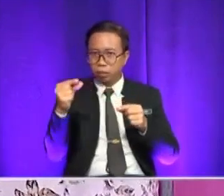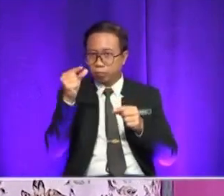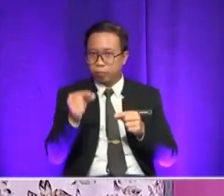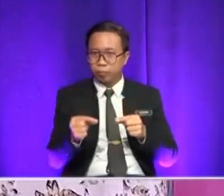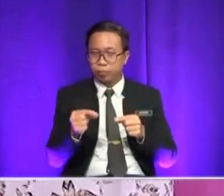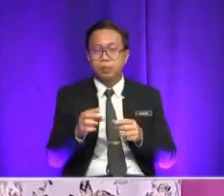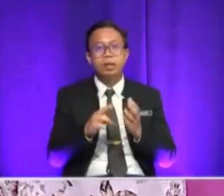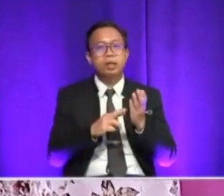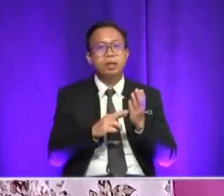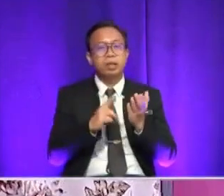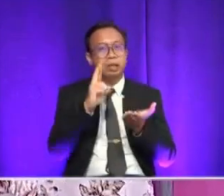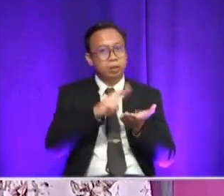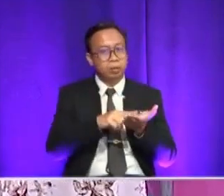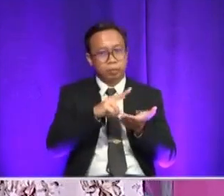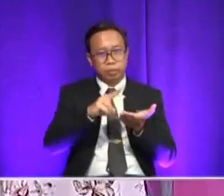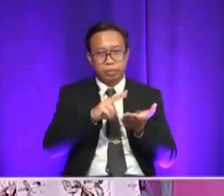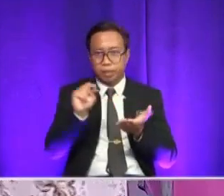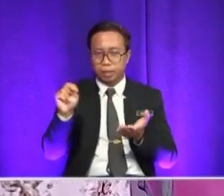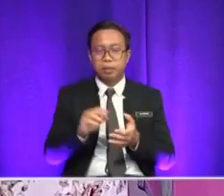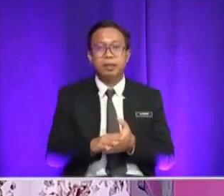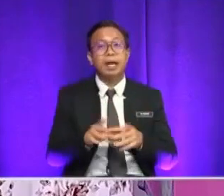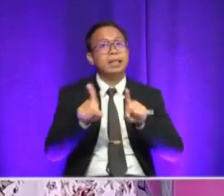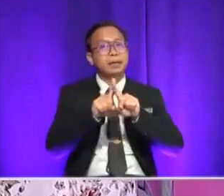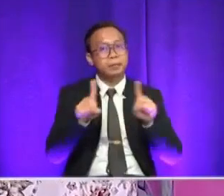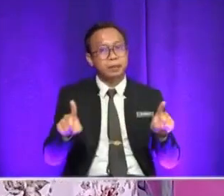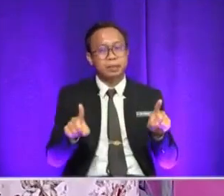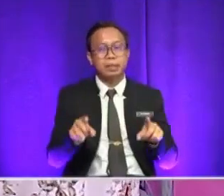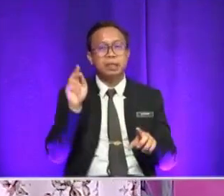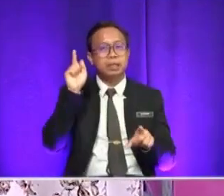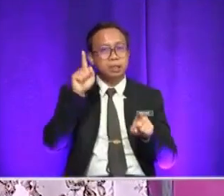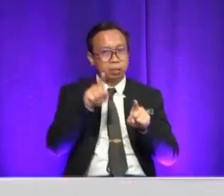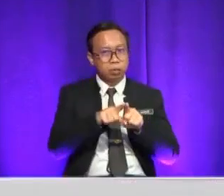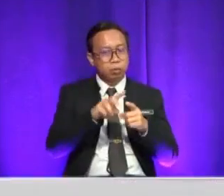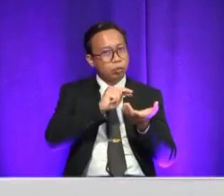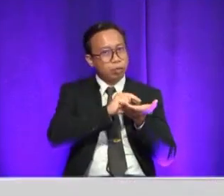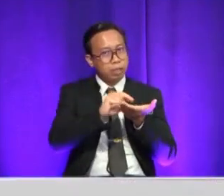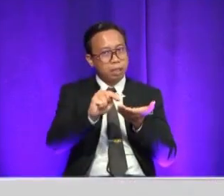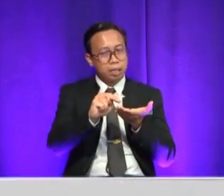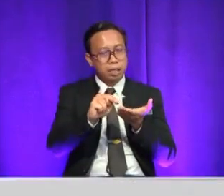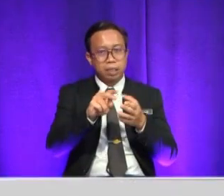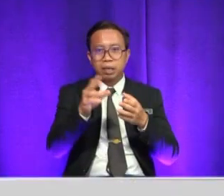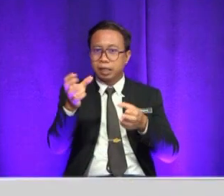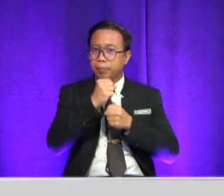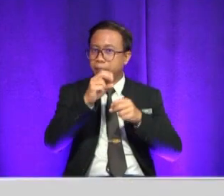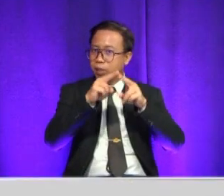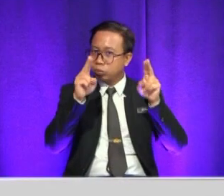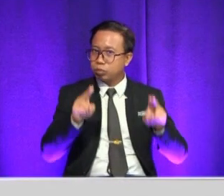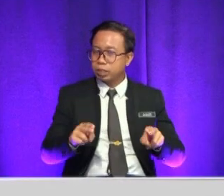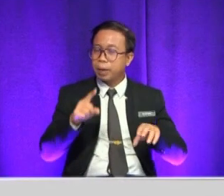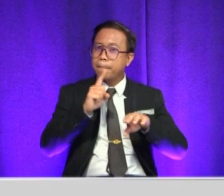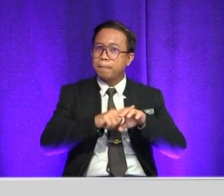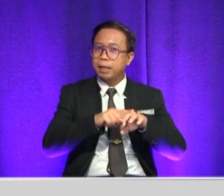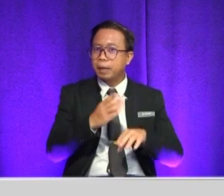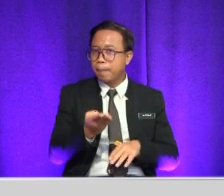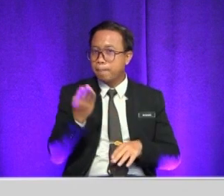bacaan. Tapi ada tapinya. Okey, penentuan nilai hasil pengujian adalah bergantung kepada komponen